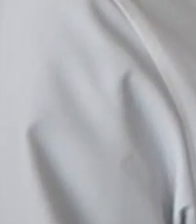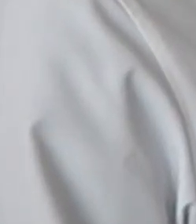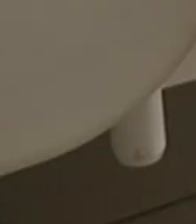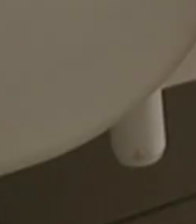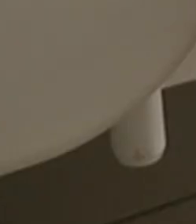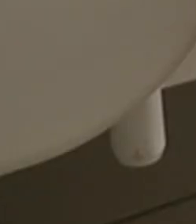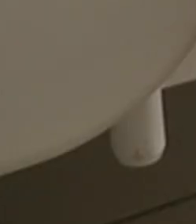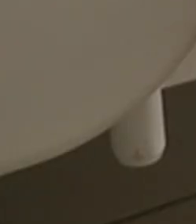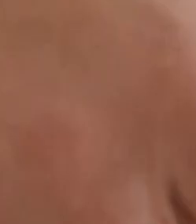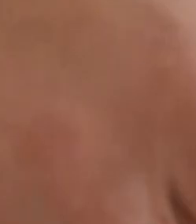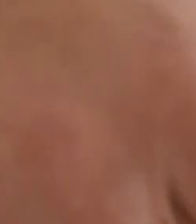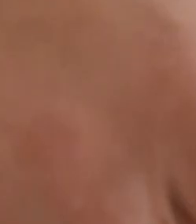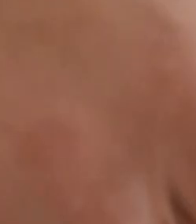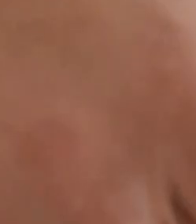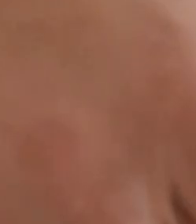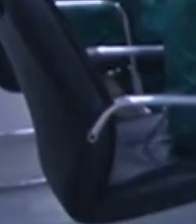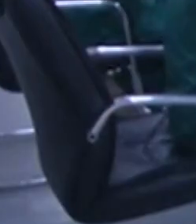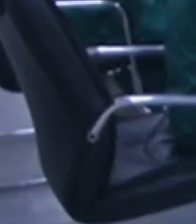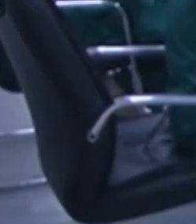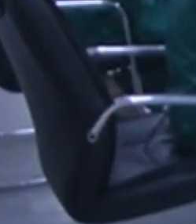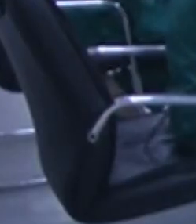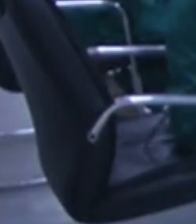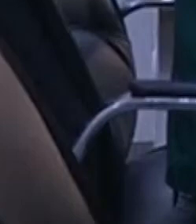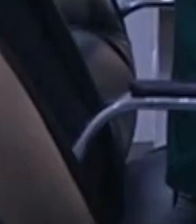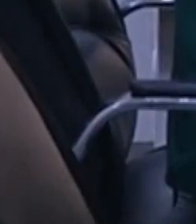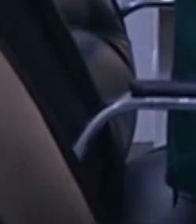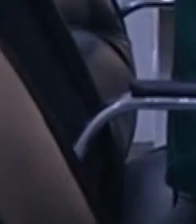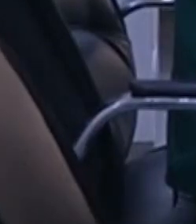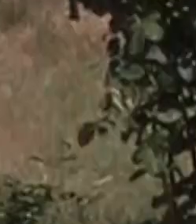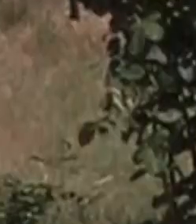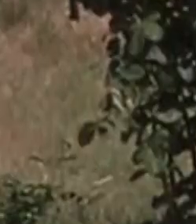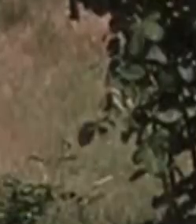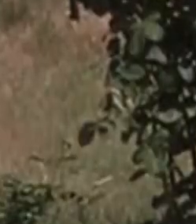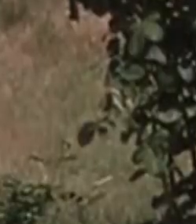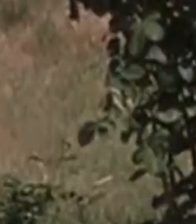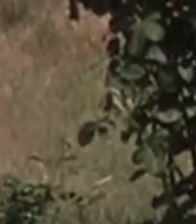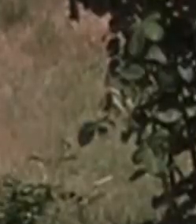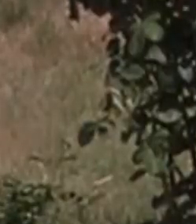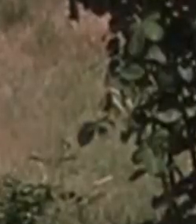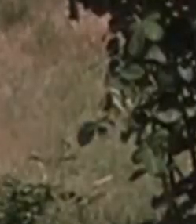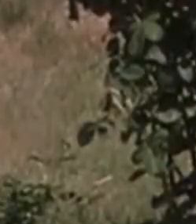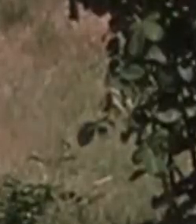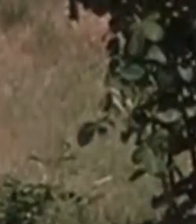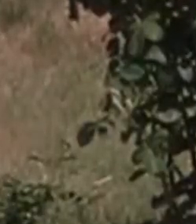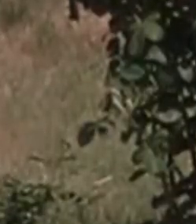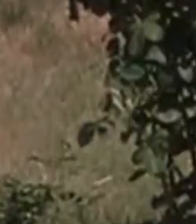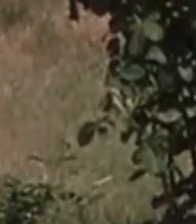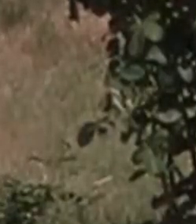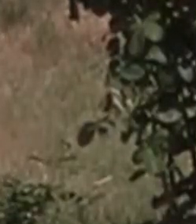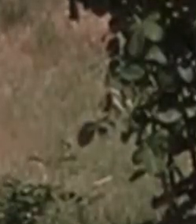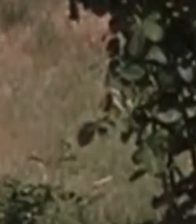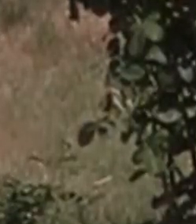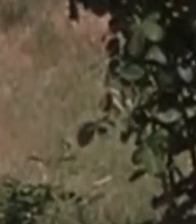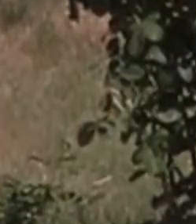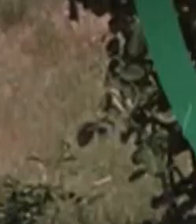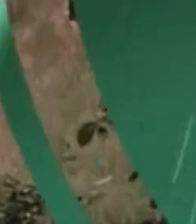удалось вернуть к жизни пациента с ожогами 80 процентов тела от важная история спасения в материале салдана таргале и